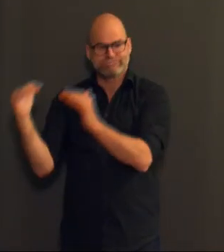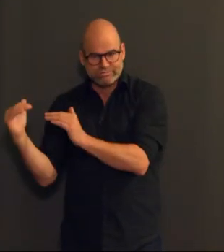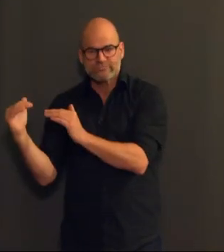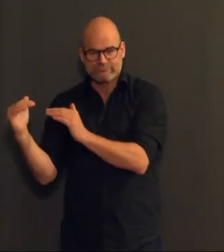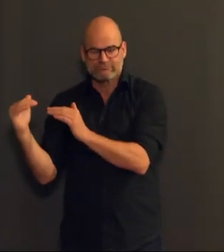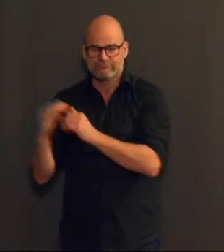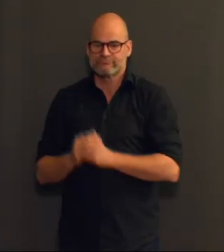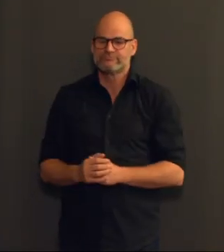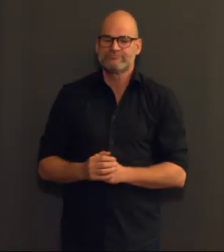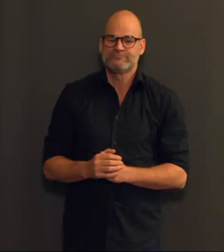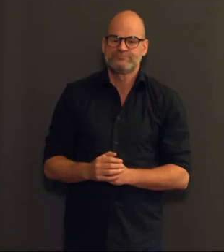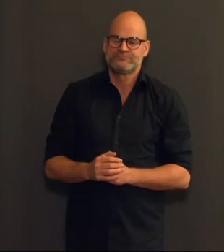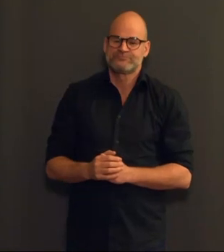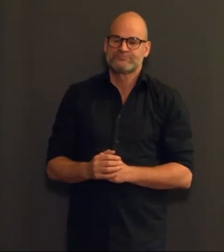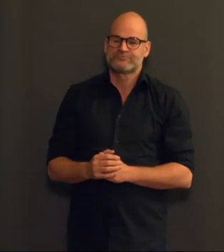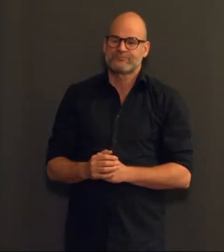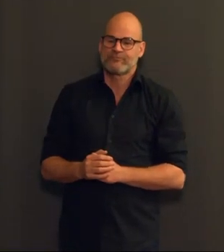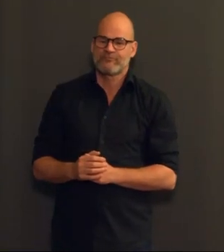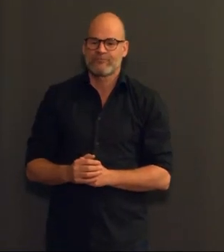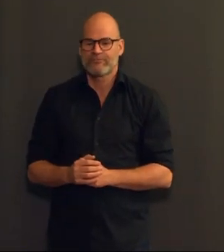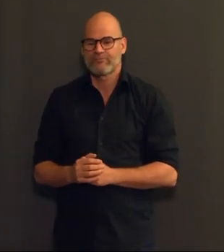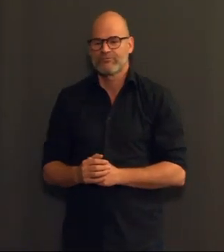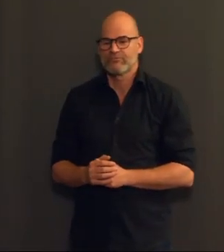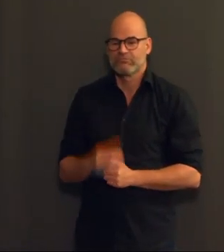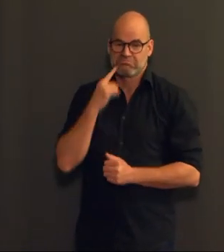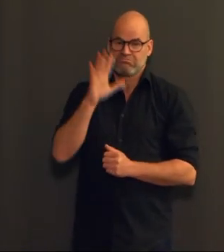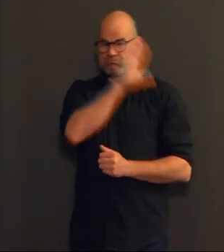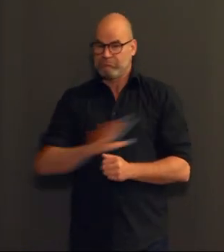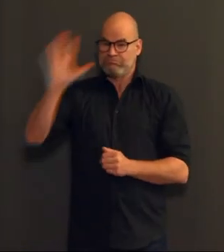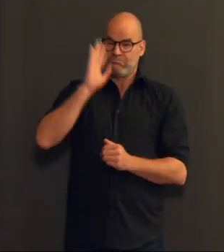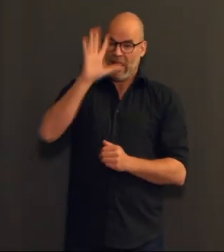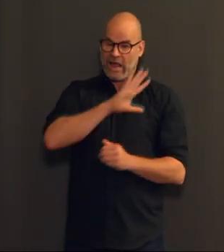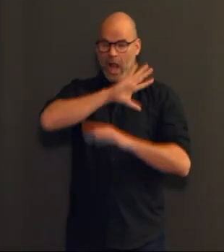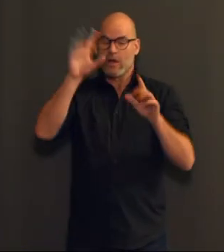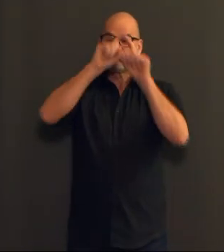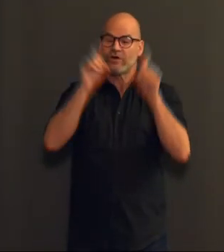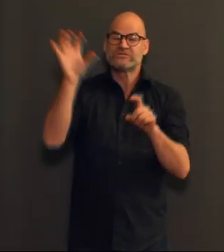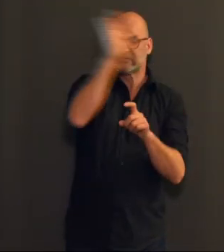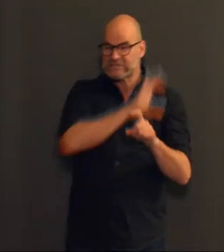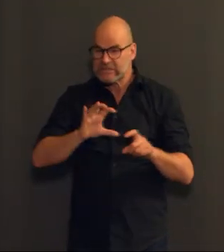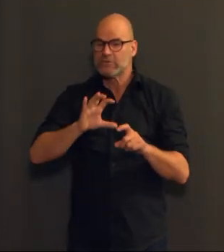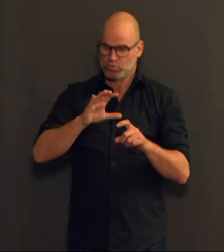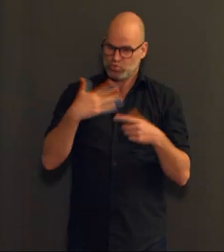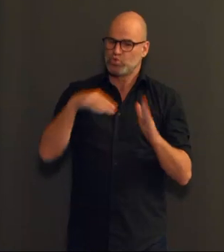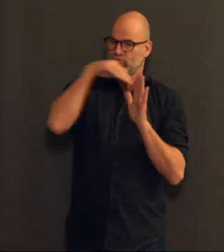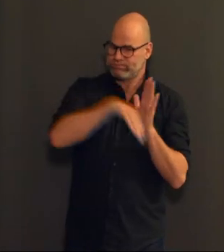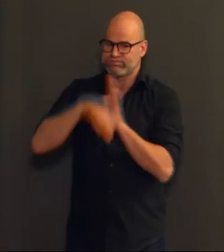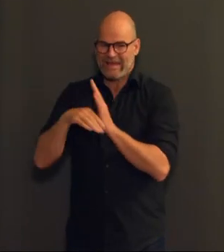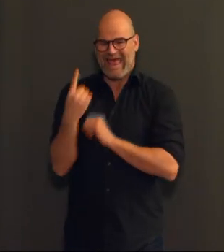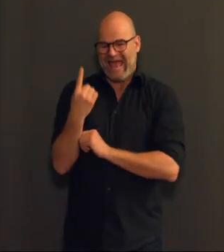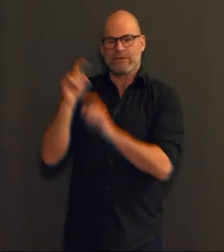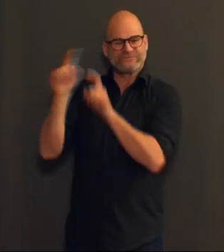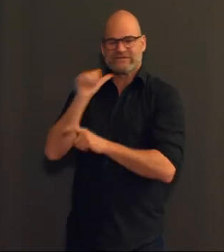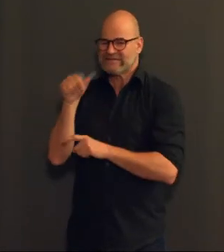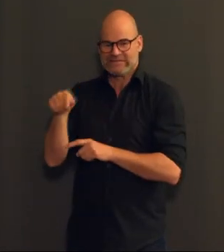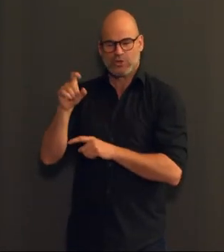De ziekenhuisopnames dalen in de meeste provincies, met als grote uitzondering de provincie Luik, waar een opvallende